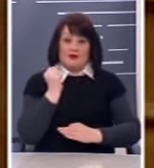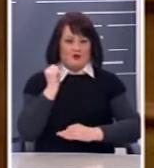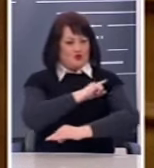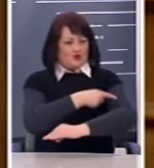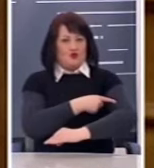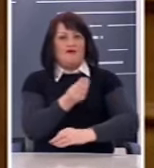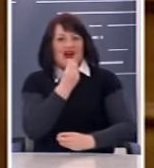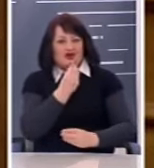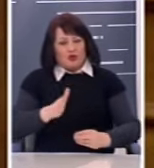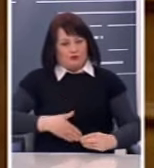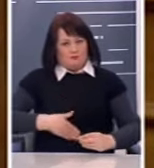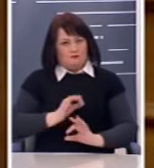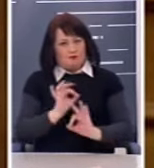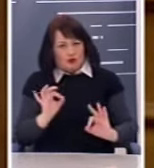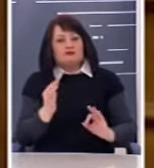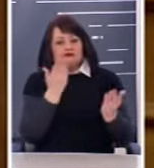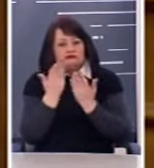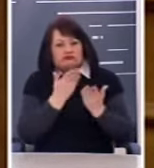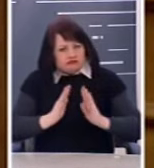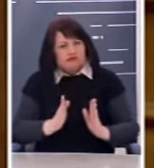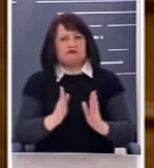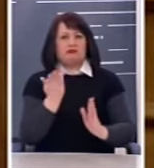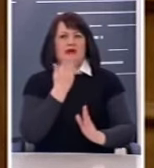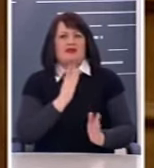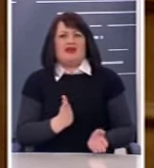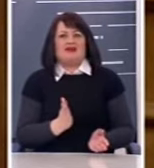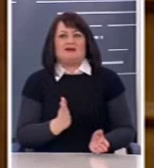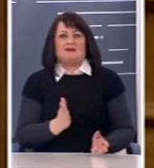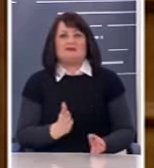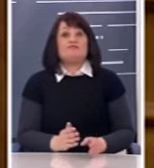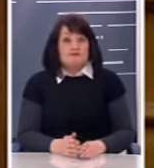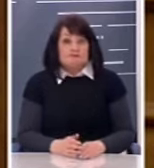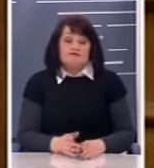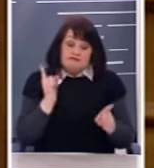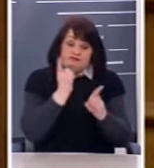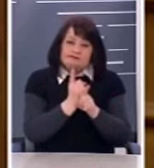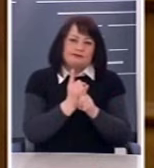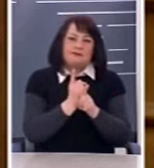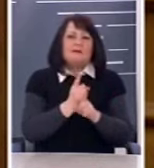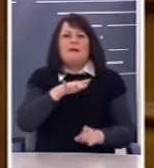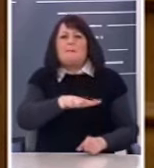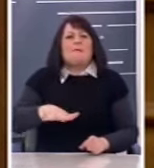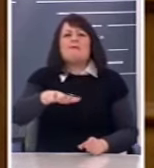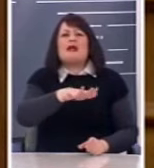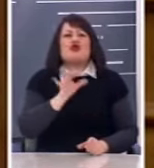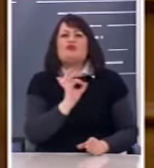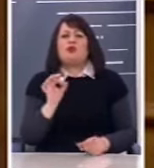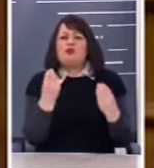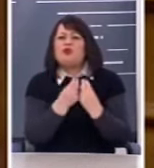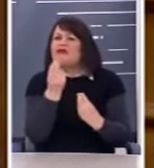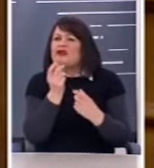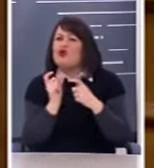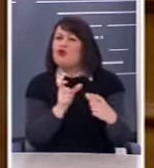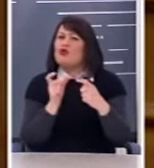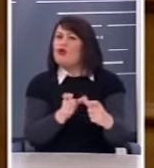και η απόδοση των μαθητών και ταυτόχρονα, γιατί τα εφαρμόζουμε ιδίως στις περιοχές εκείνες